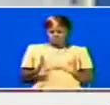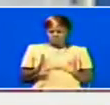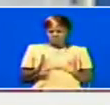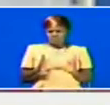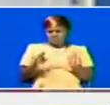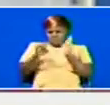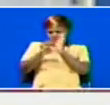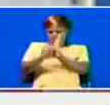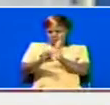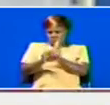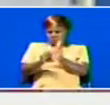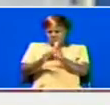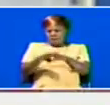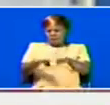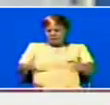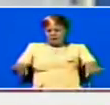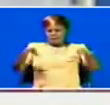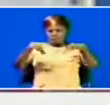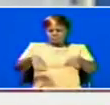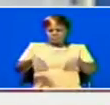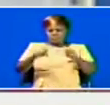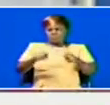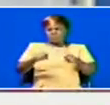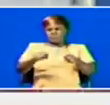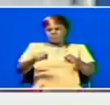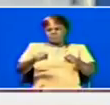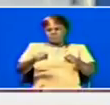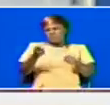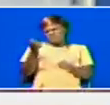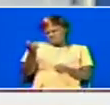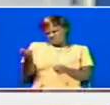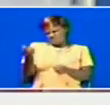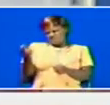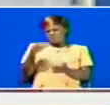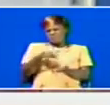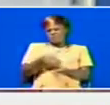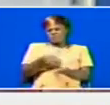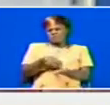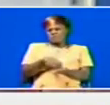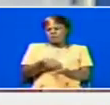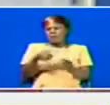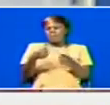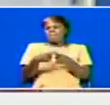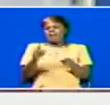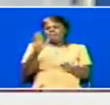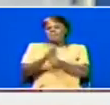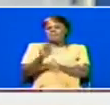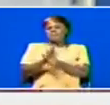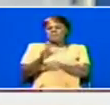kama ardhi yao imenyakuliwa ama jambo kama ambao kwa uchache sana huwa tuna jambo kama hilo. Lakini mara